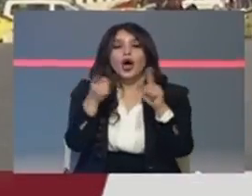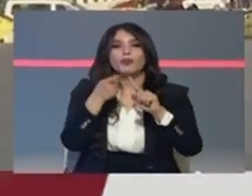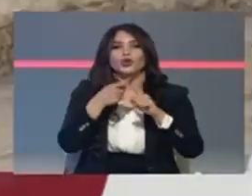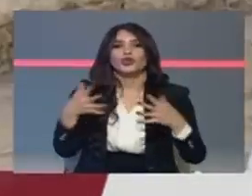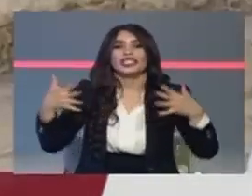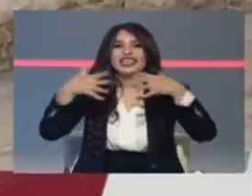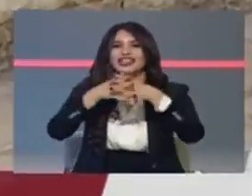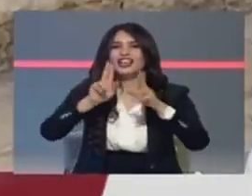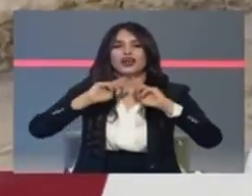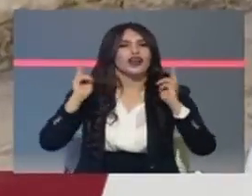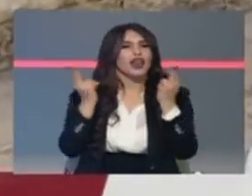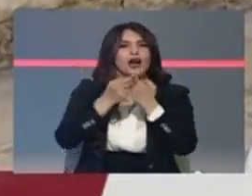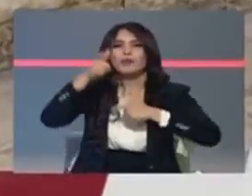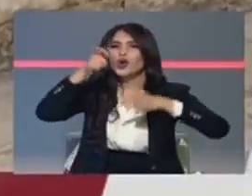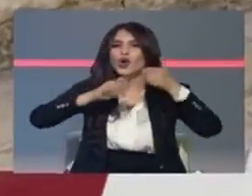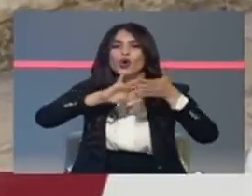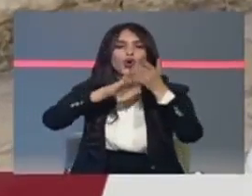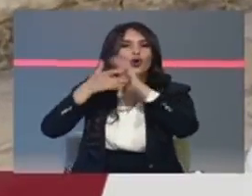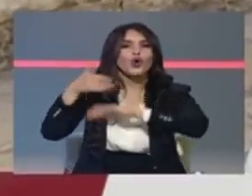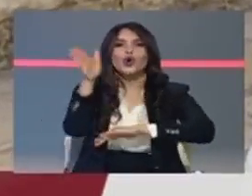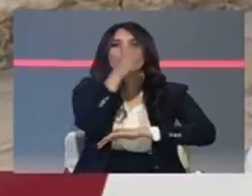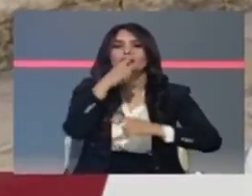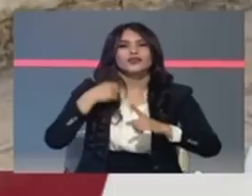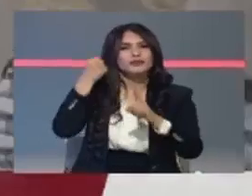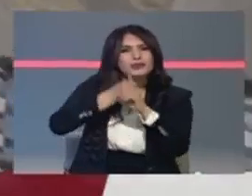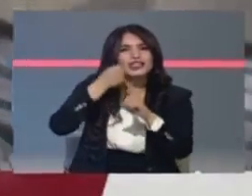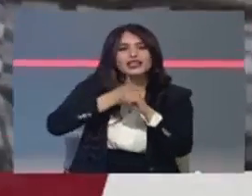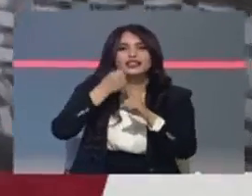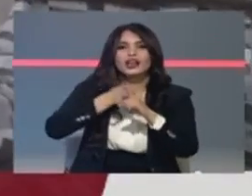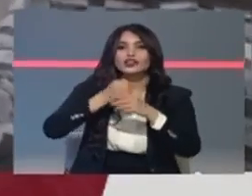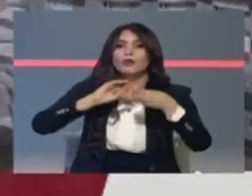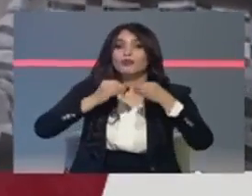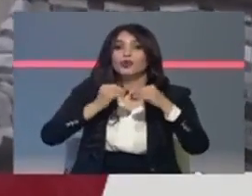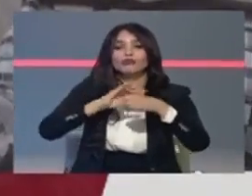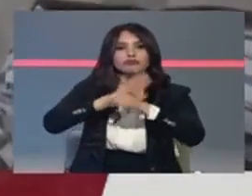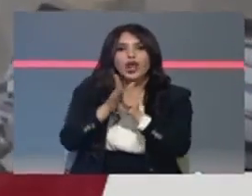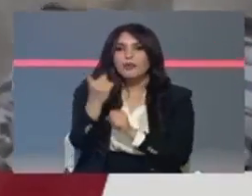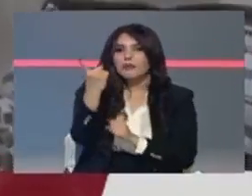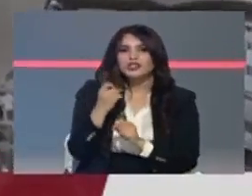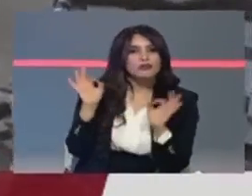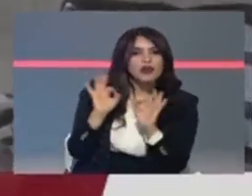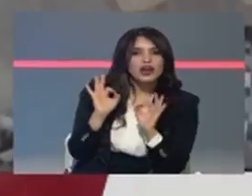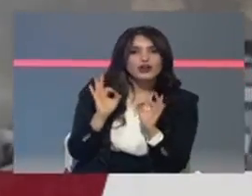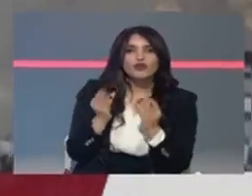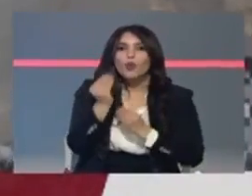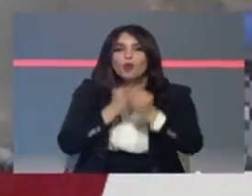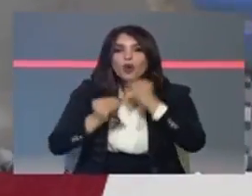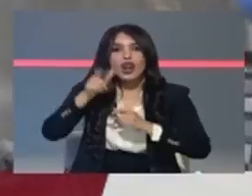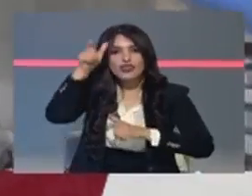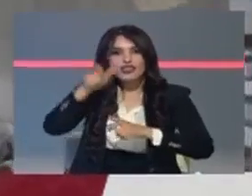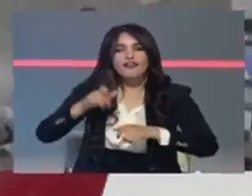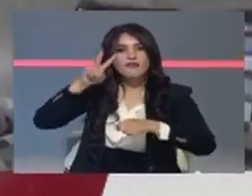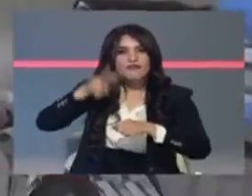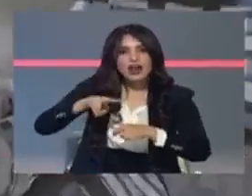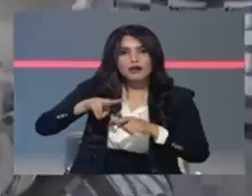العالم بمختلف مكوناته لمواجهة هذه الكارثة غير معلومة المصدر المباشر، إن كان فعلا بشريا أو